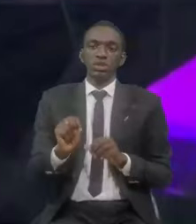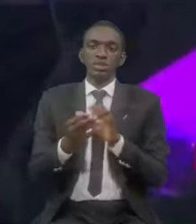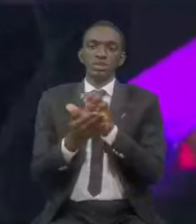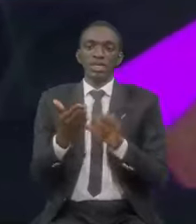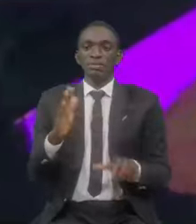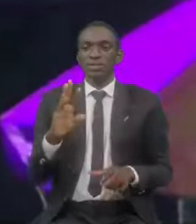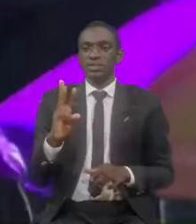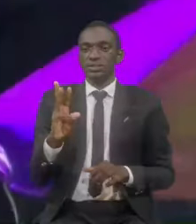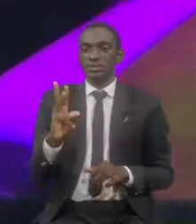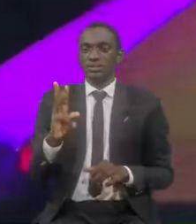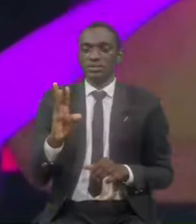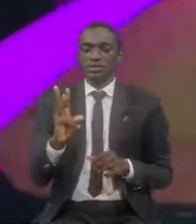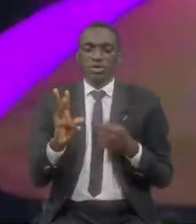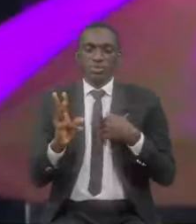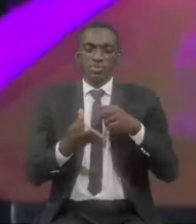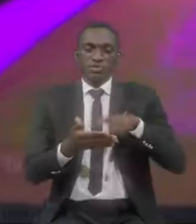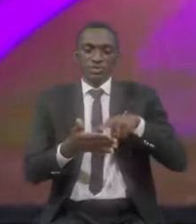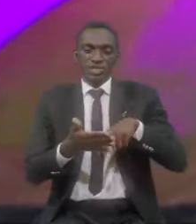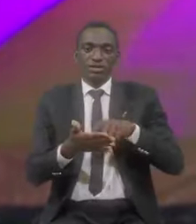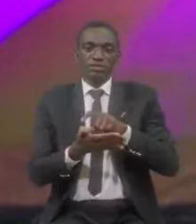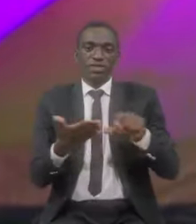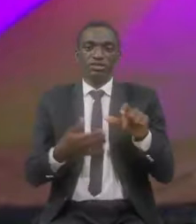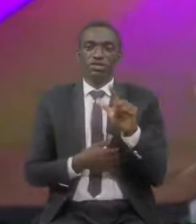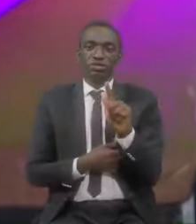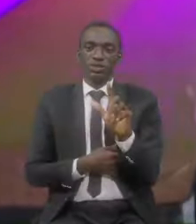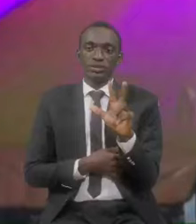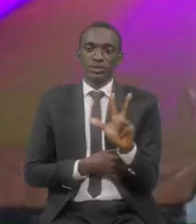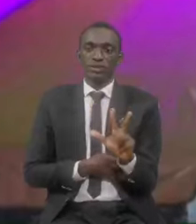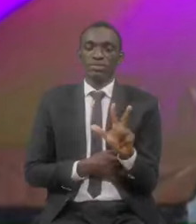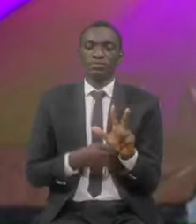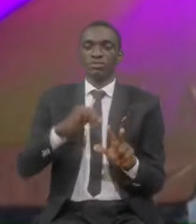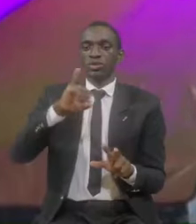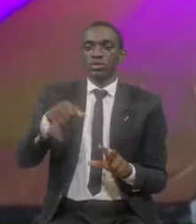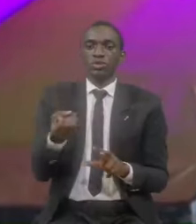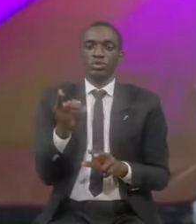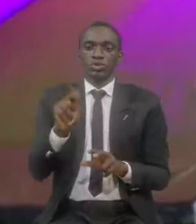au chapitre 16, verset 23. Jean 16, 23.